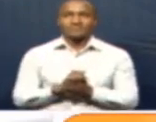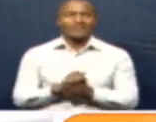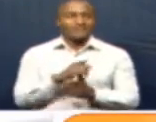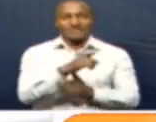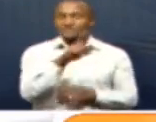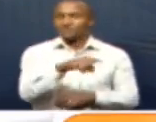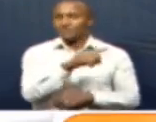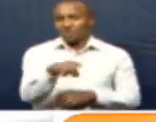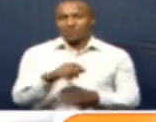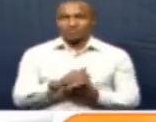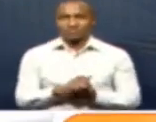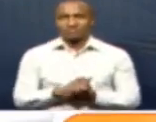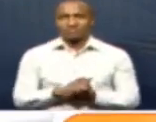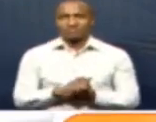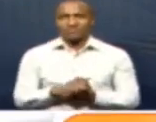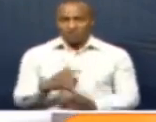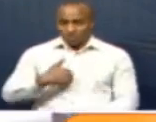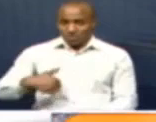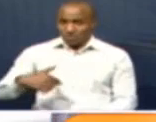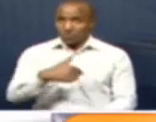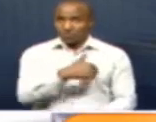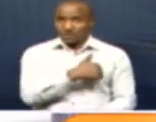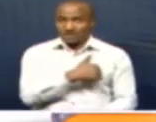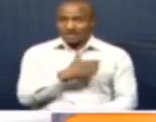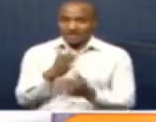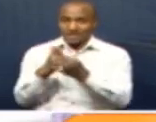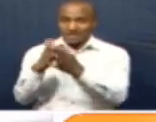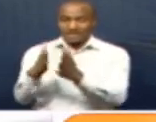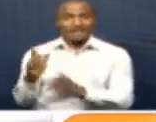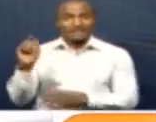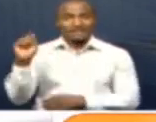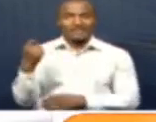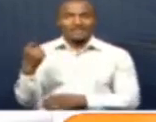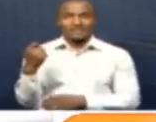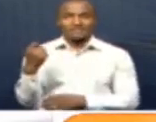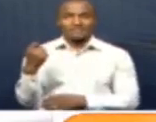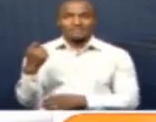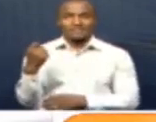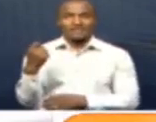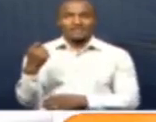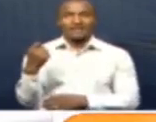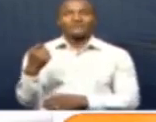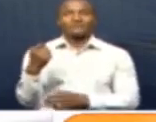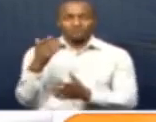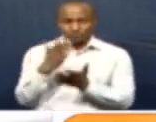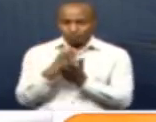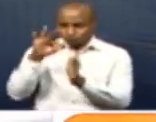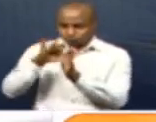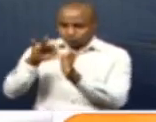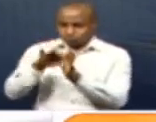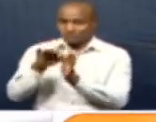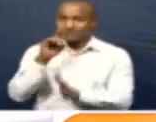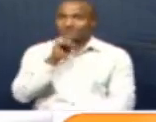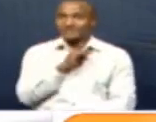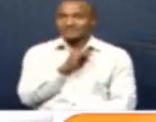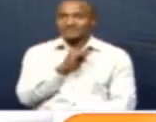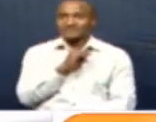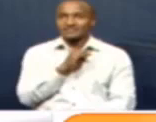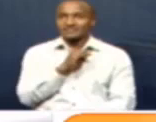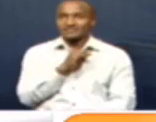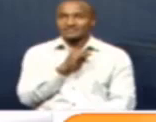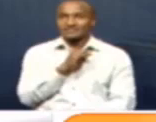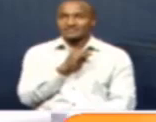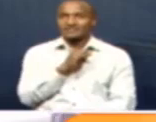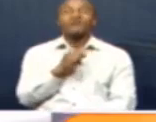unfair for us as leaders in Kenya, after we have been elected, that again